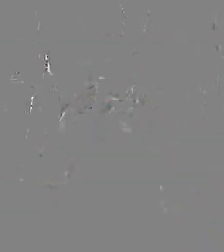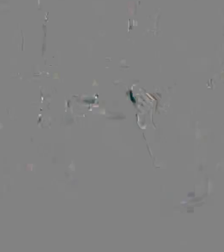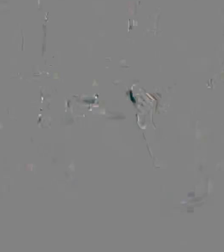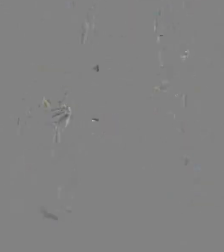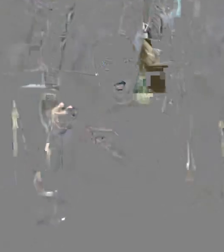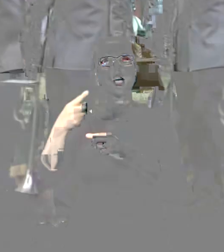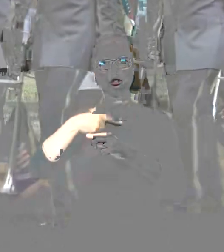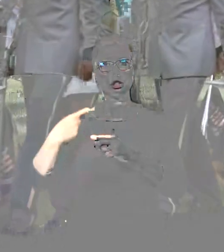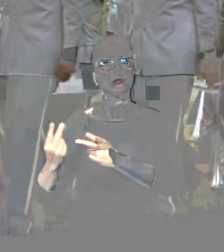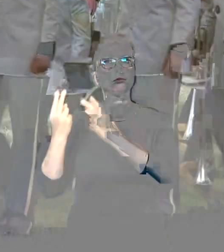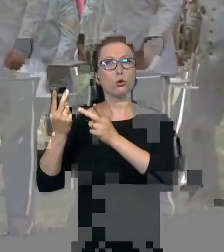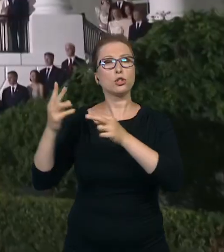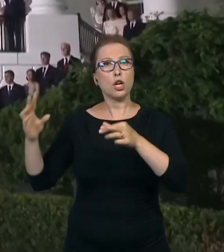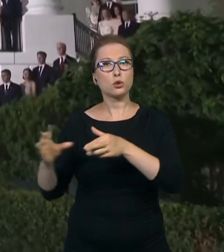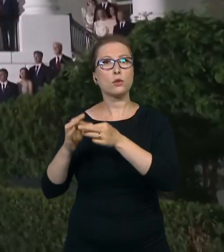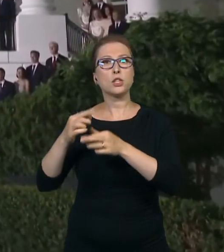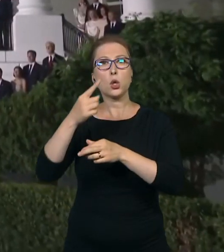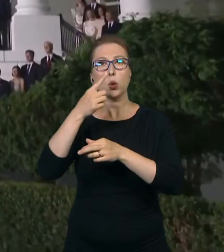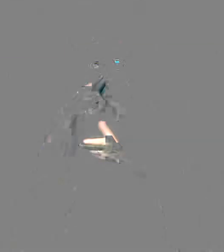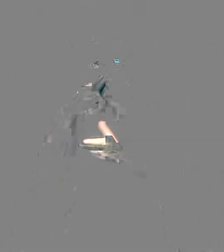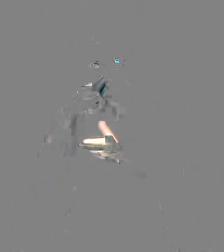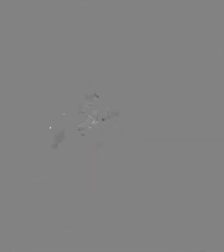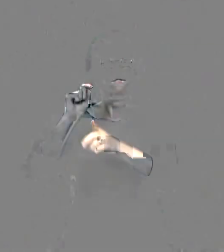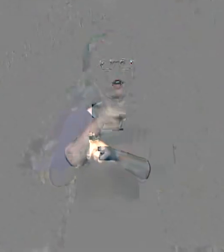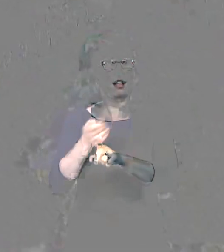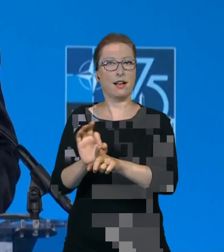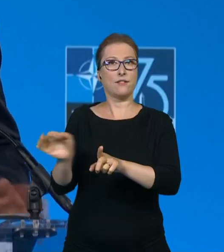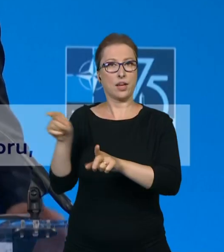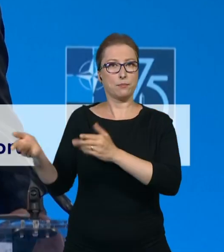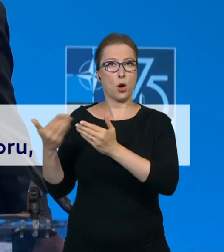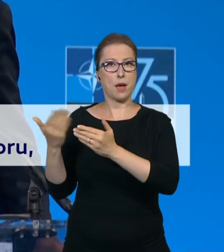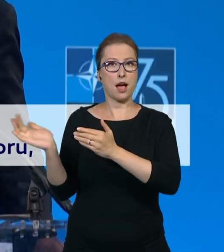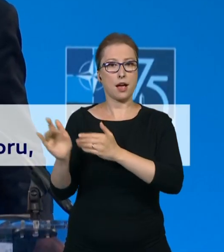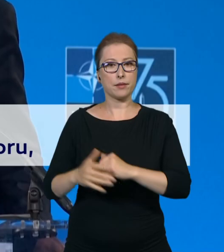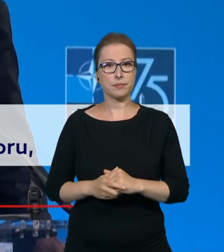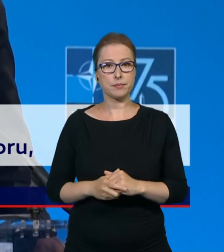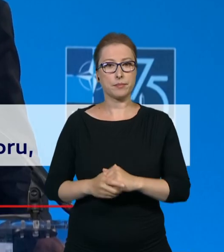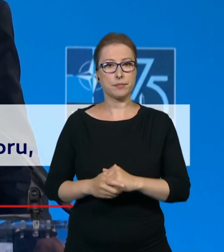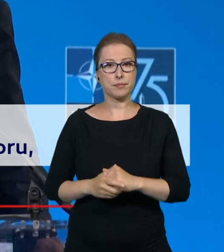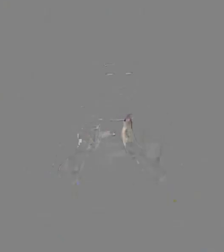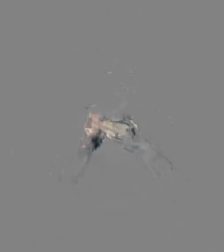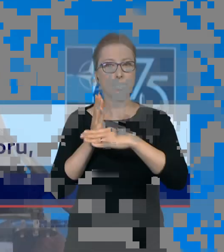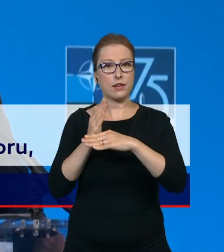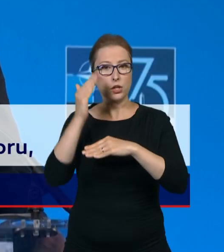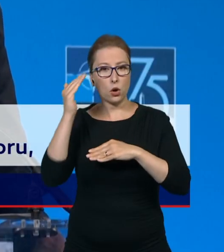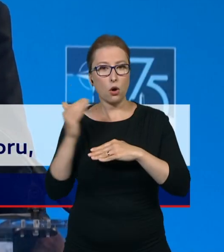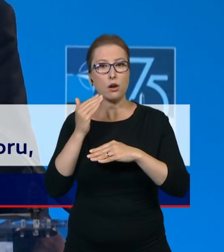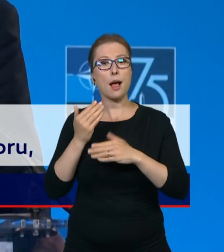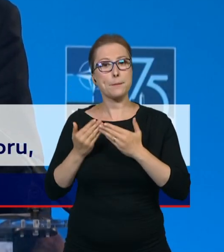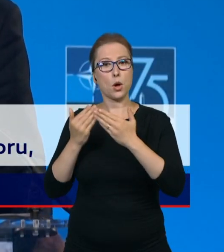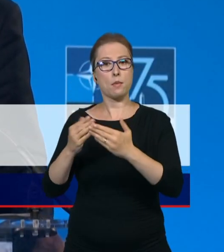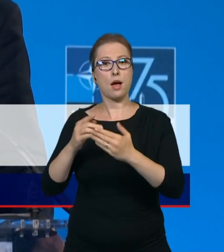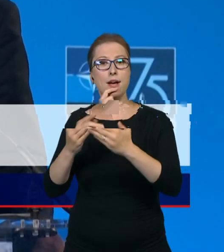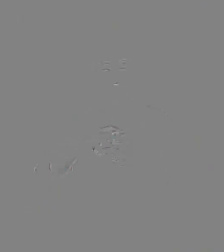...je rozhodující roli v tom, aby... ...válku v Evropě. Iran... ...prováď direct militar...